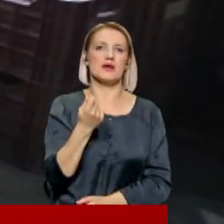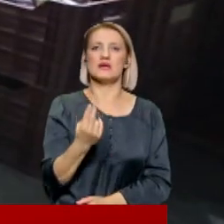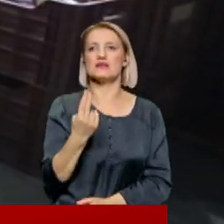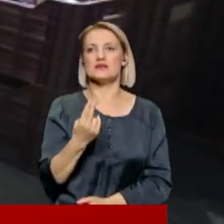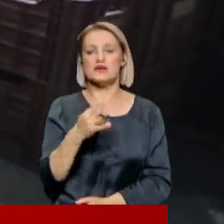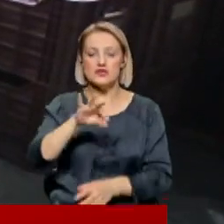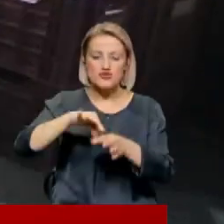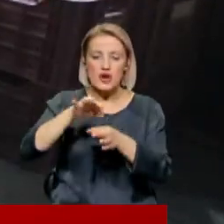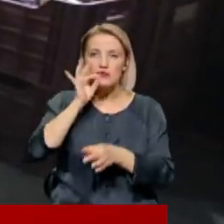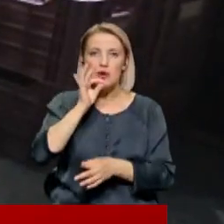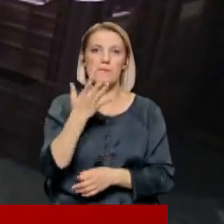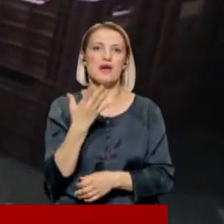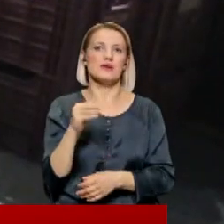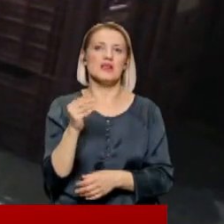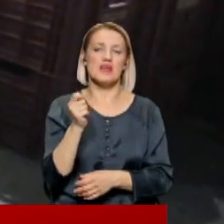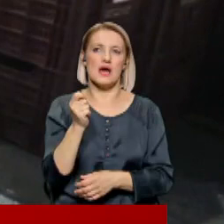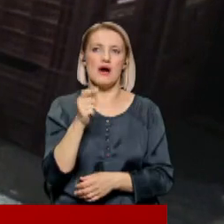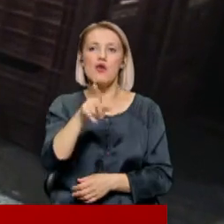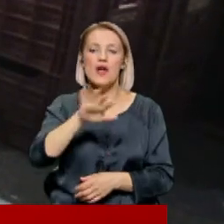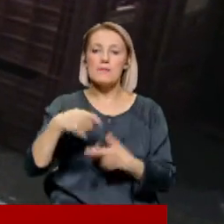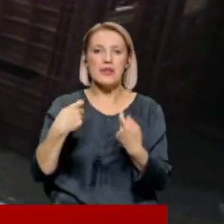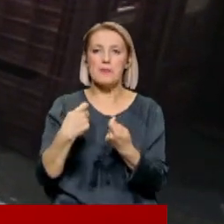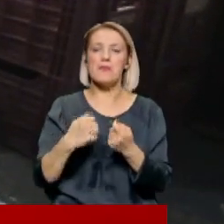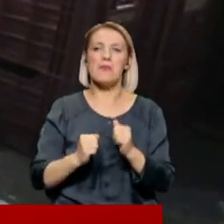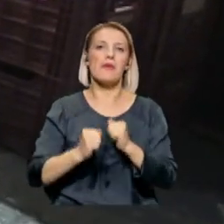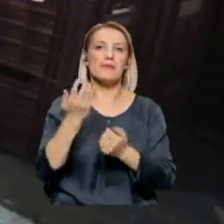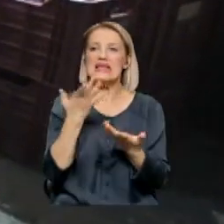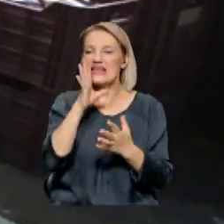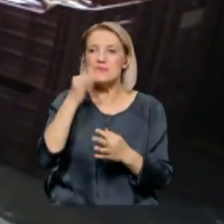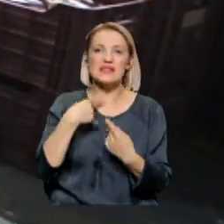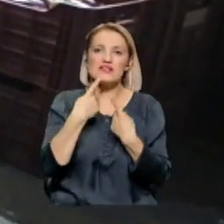lira 7 lira. Çay içiyorsun 5 lira. Ya onların da maliyeti arttı. Yani kime ne diyeceğiz?